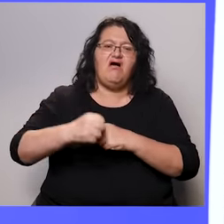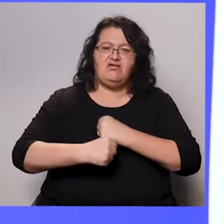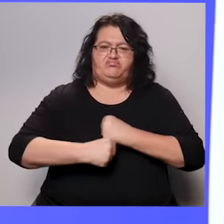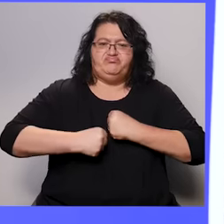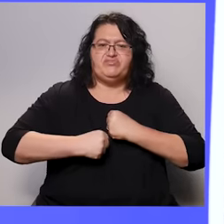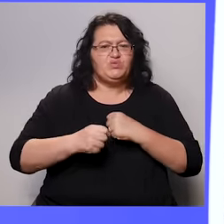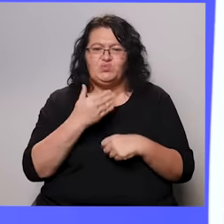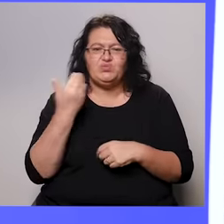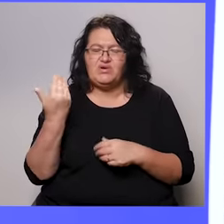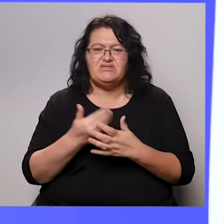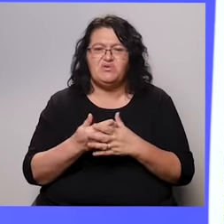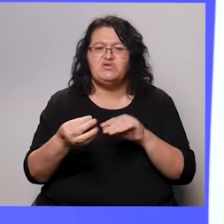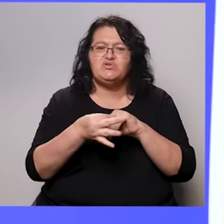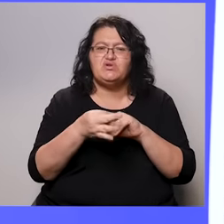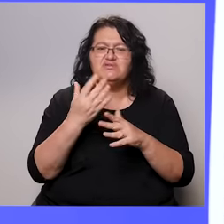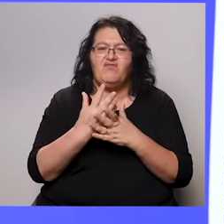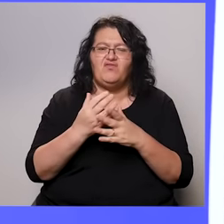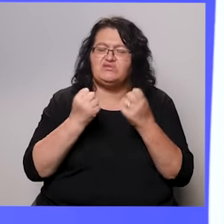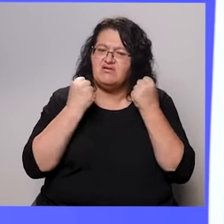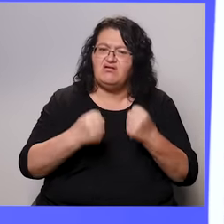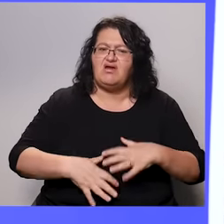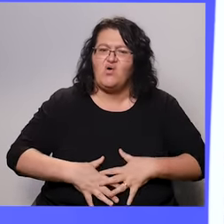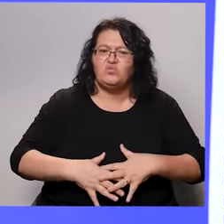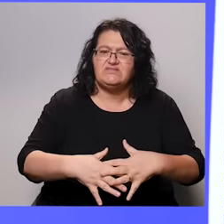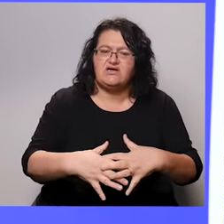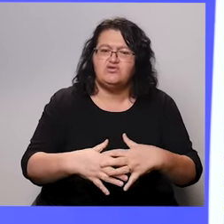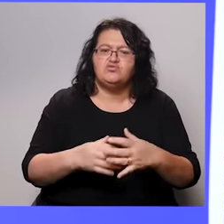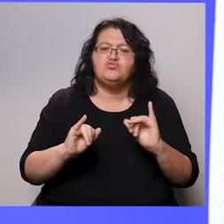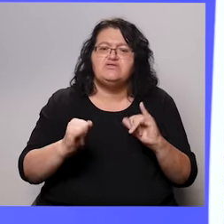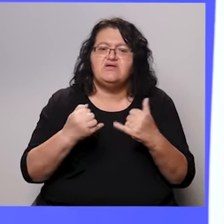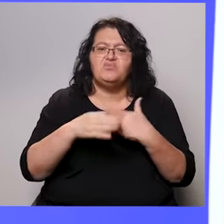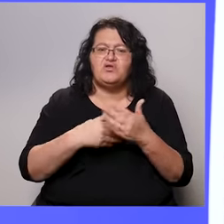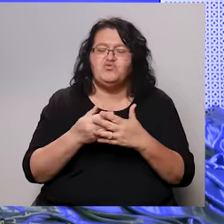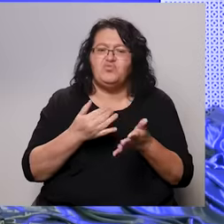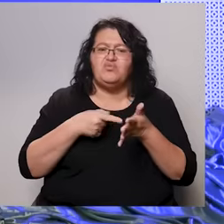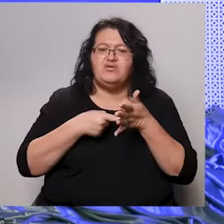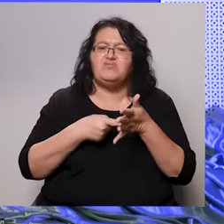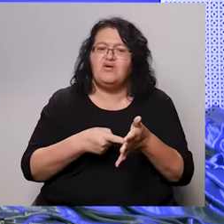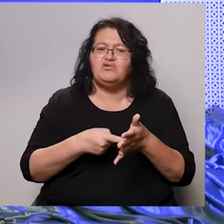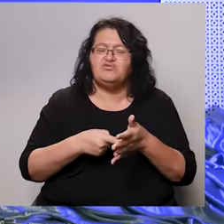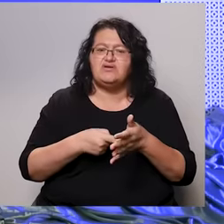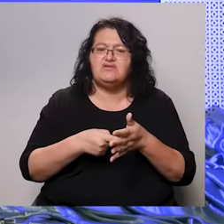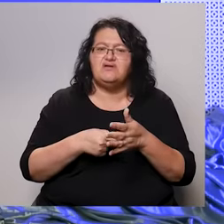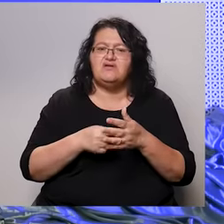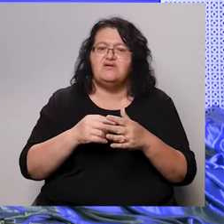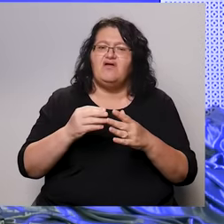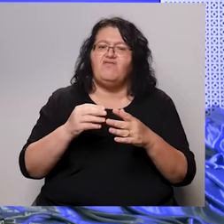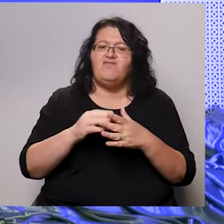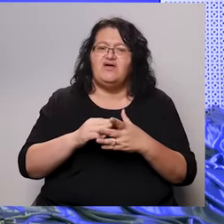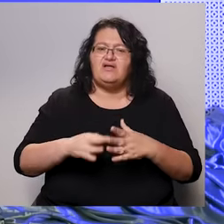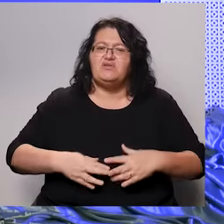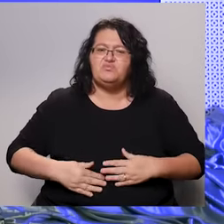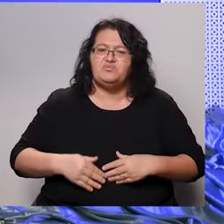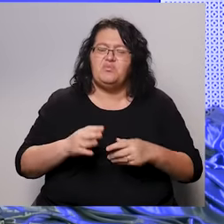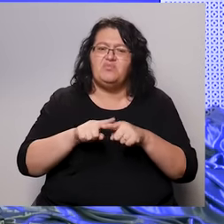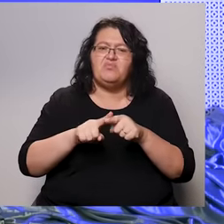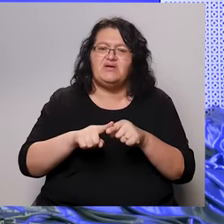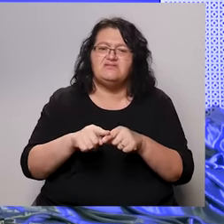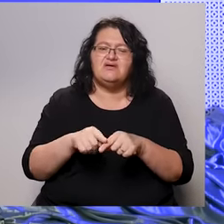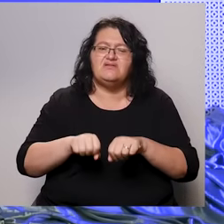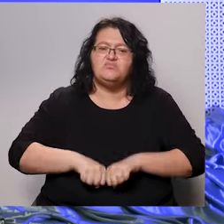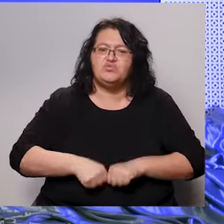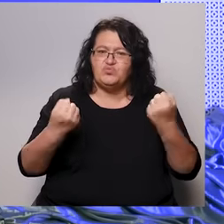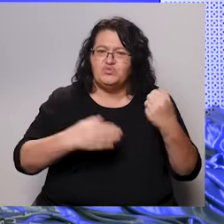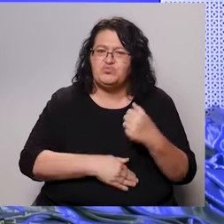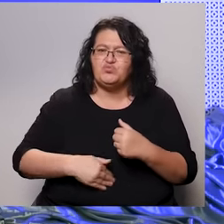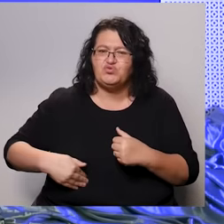foarte dezvoltat și atunci pentru ea a fost o sarcină grea. Ce s-a întâmplat în urma acestei sarcini? Mușchii abdominali s-au